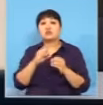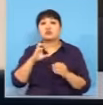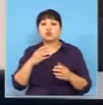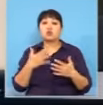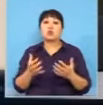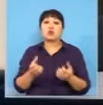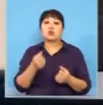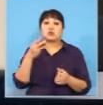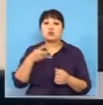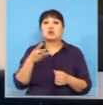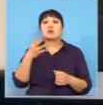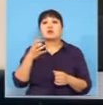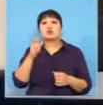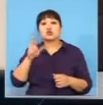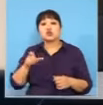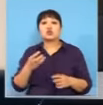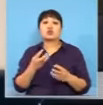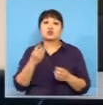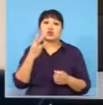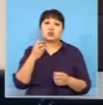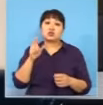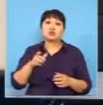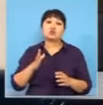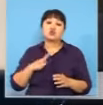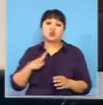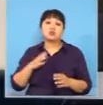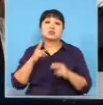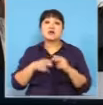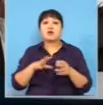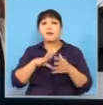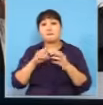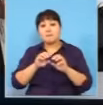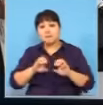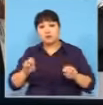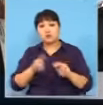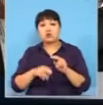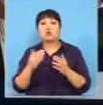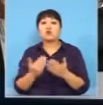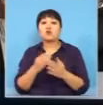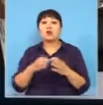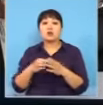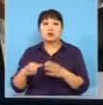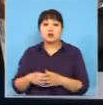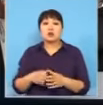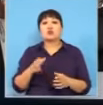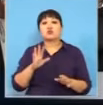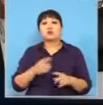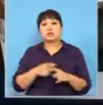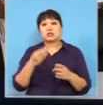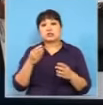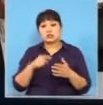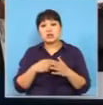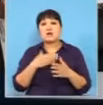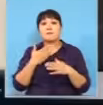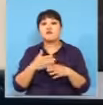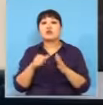уже получили 3,5 тысячи. Еще 300 человек ждут завершения подведения инфраструктуры в новые жилые массивы. Только на эти цели мы